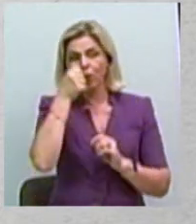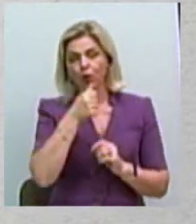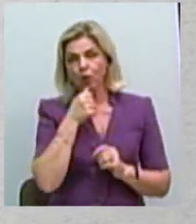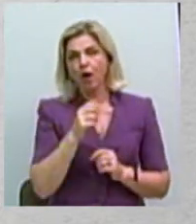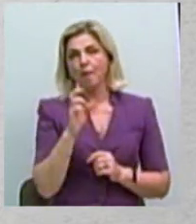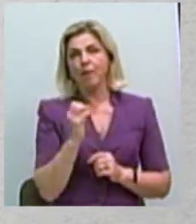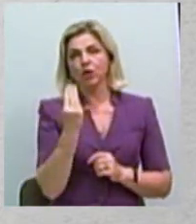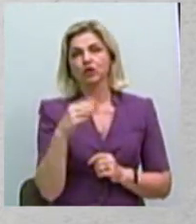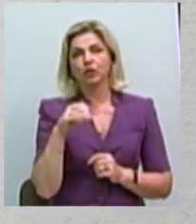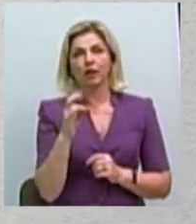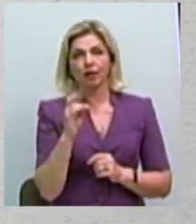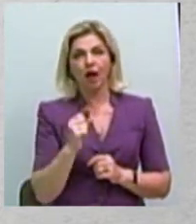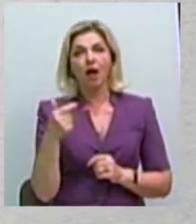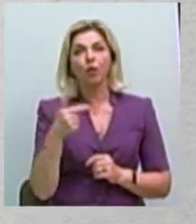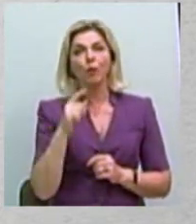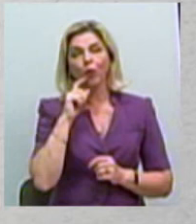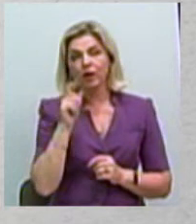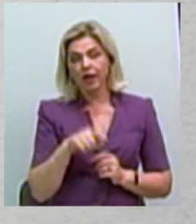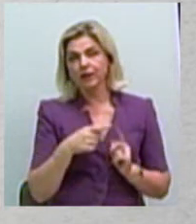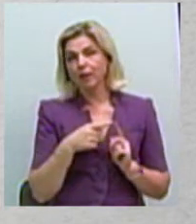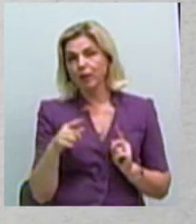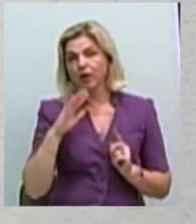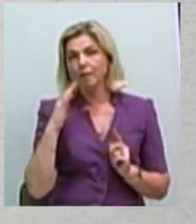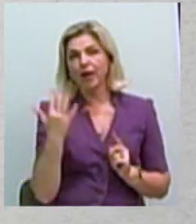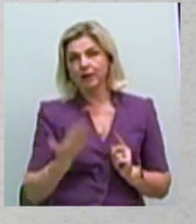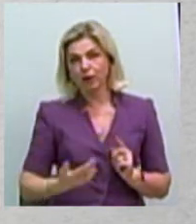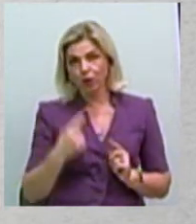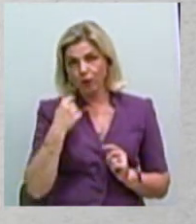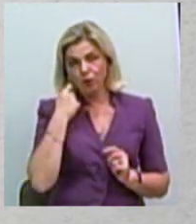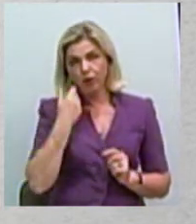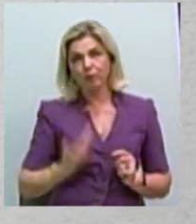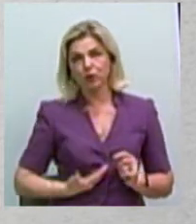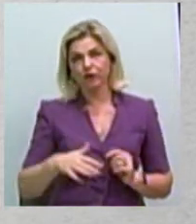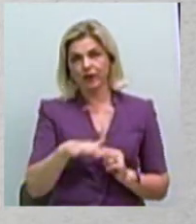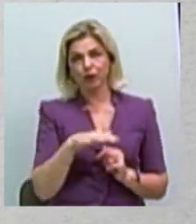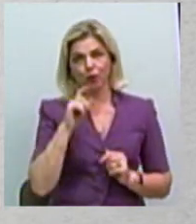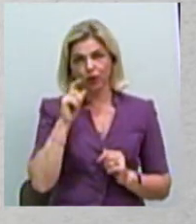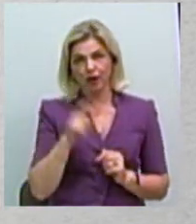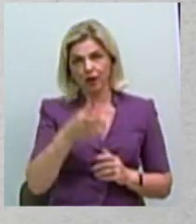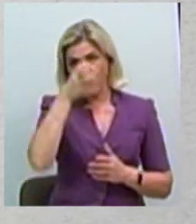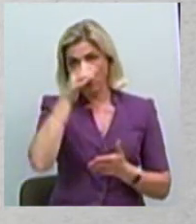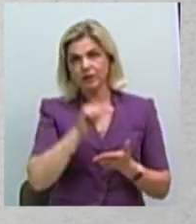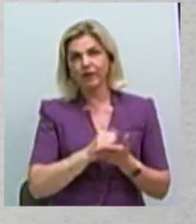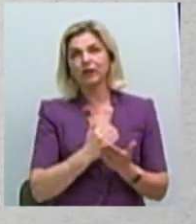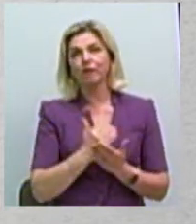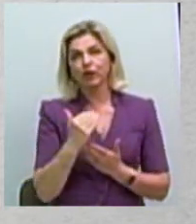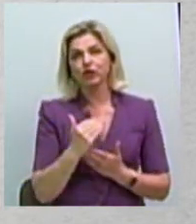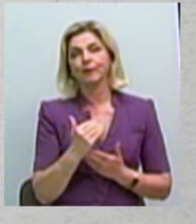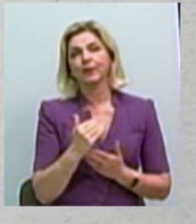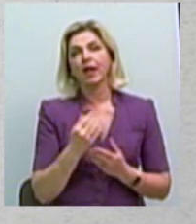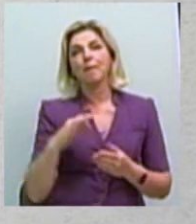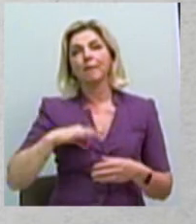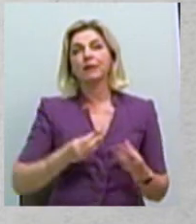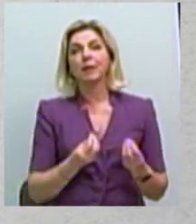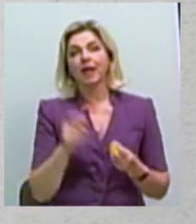області. Громадянин України. Протягом останніх 5 років проживає на території України. Освіта вища. Фізична